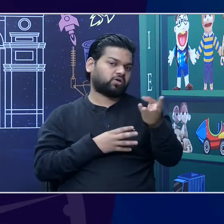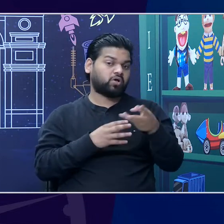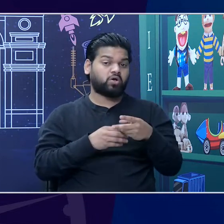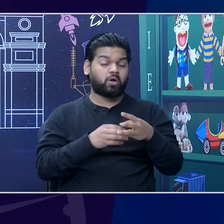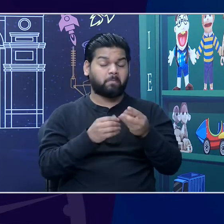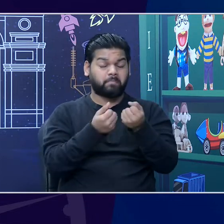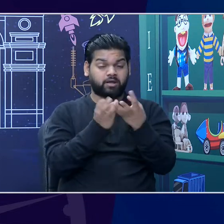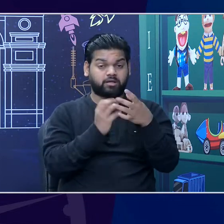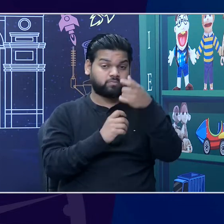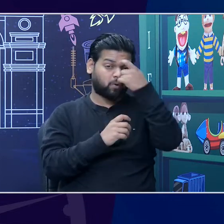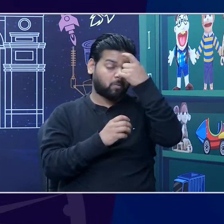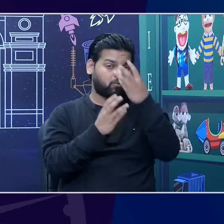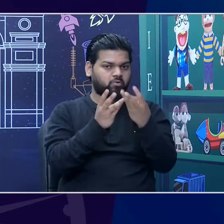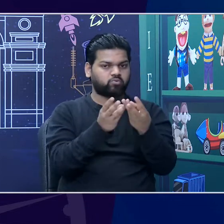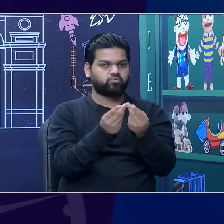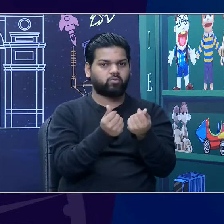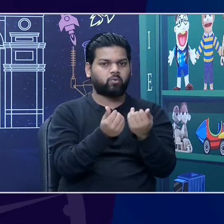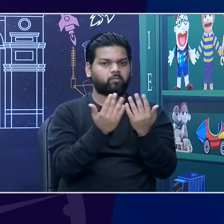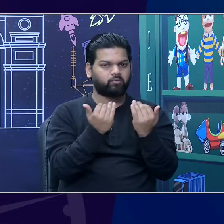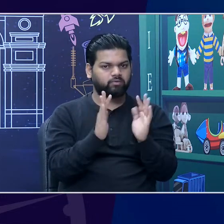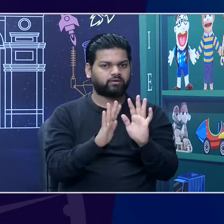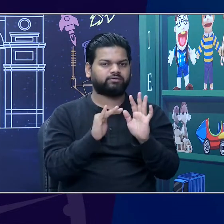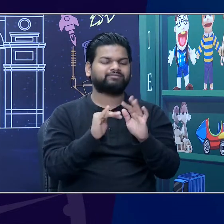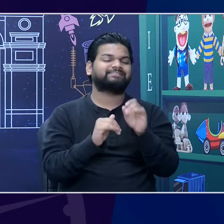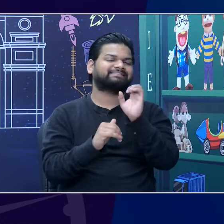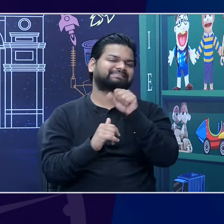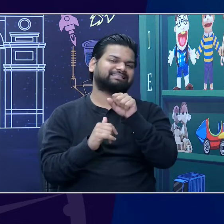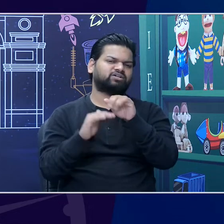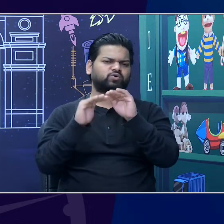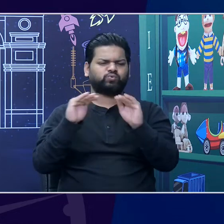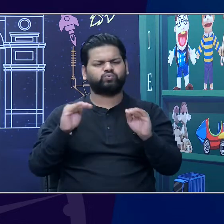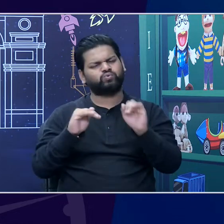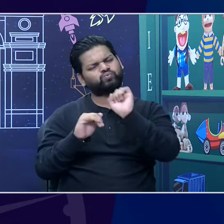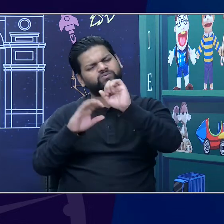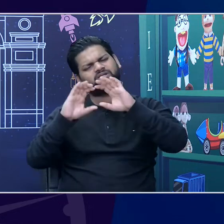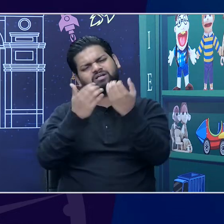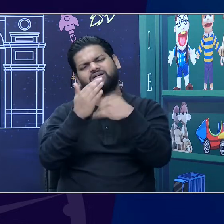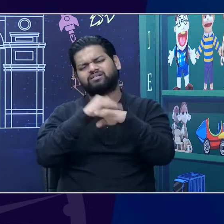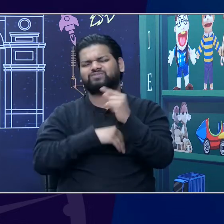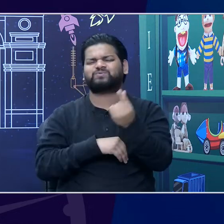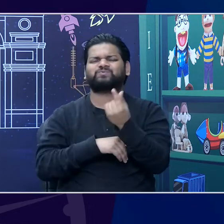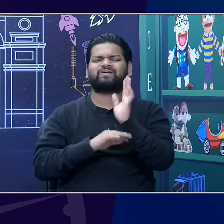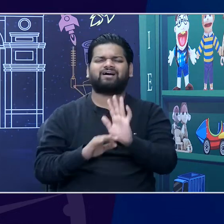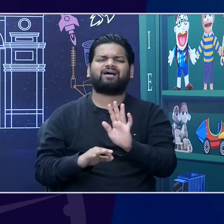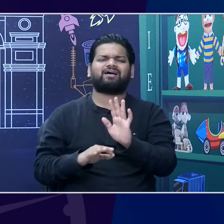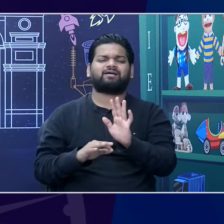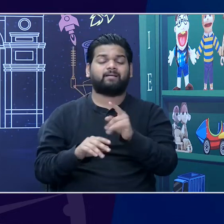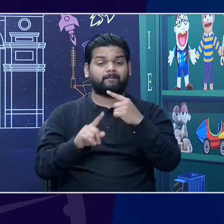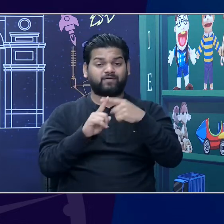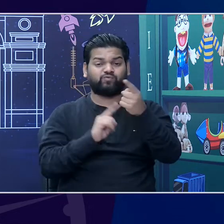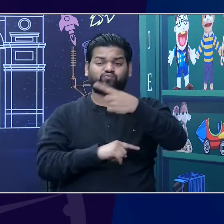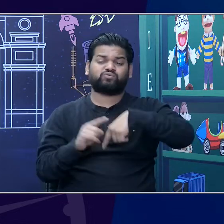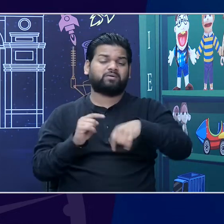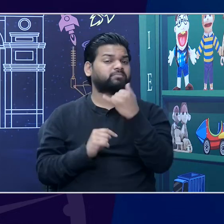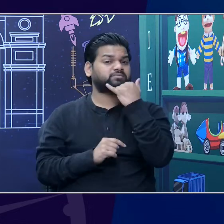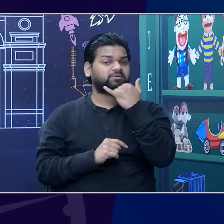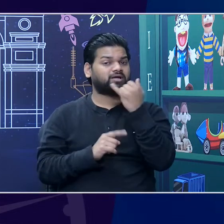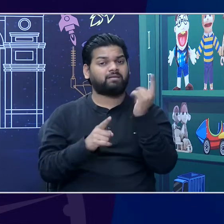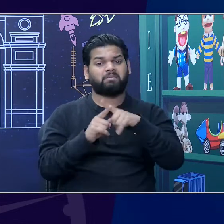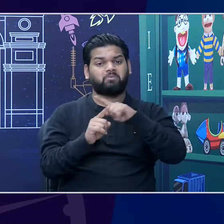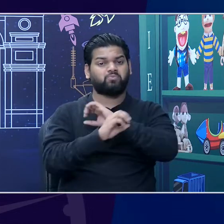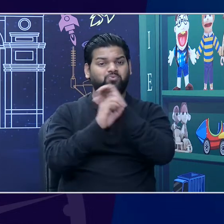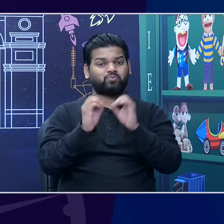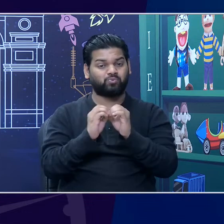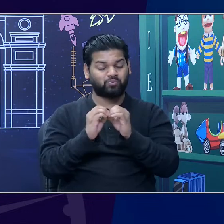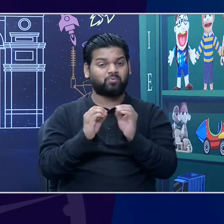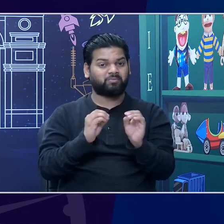हाँ, बच्चे इसको Yeah. यूज करते हैं क्लास में और बहुत अच्छे से फॉर्मूले उनको याद हो जाते जी. हैं, है ना, और फिर उनकी गलती नहीं होती है. बिल्कुल है मैम. ना.